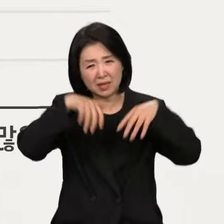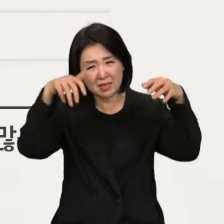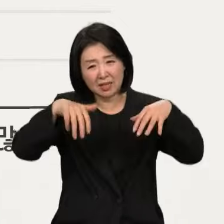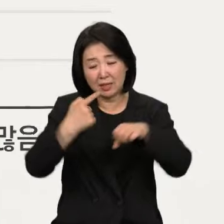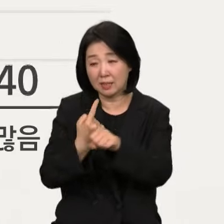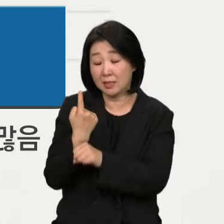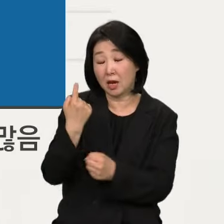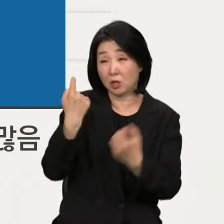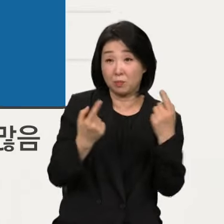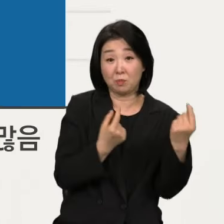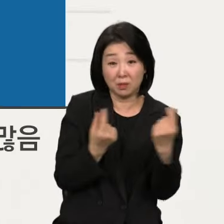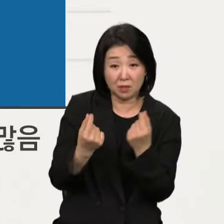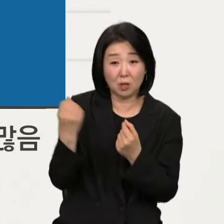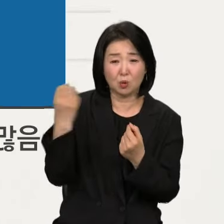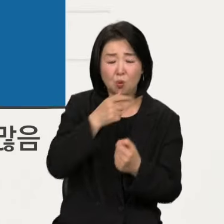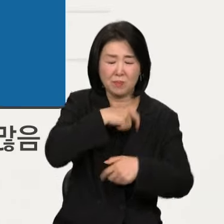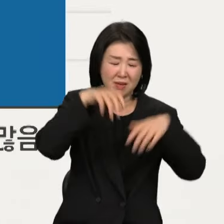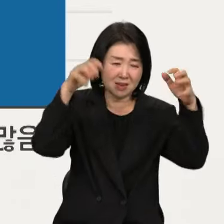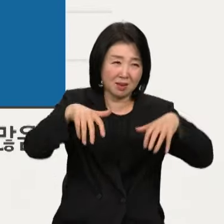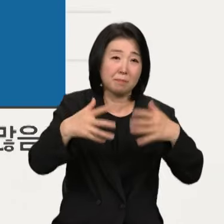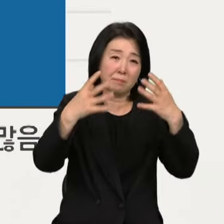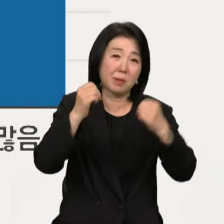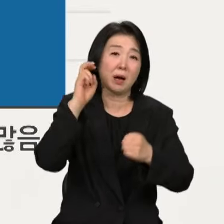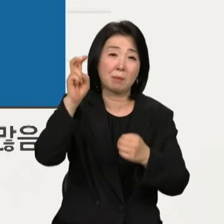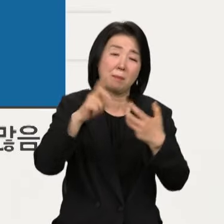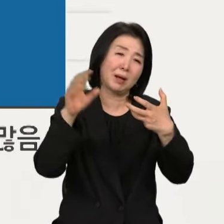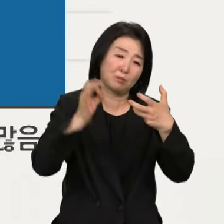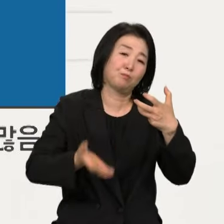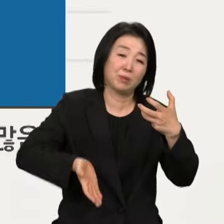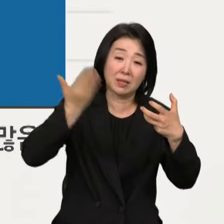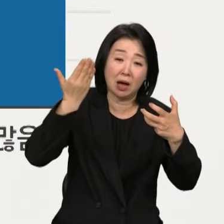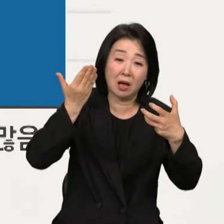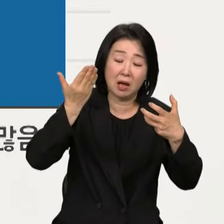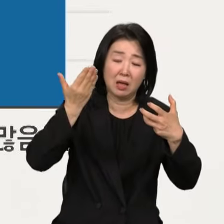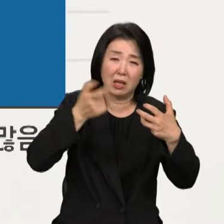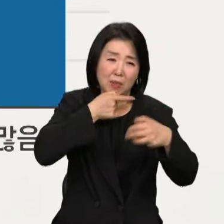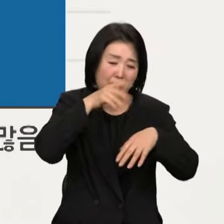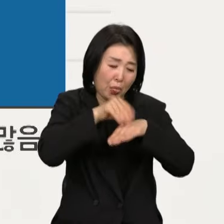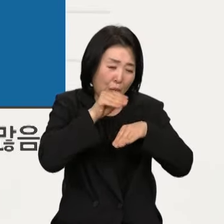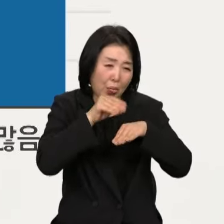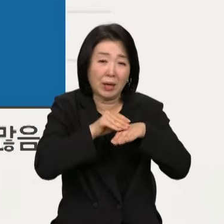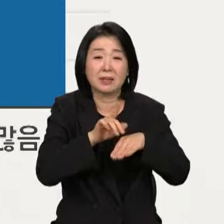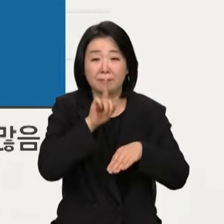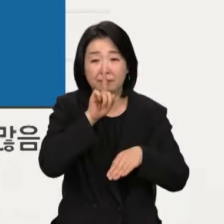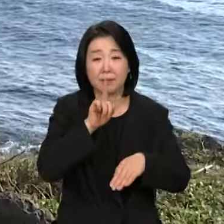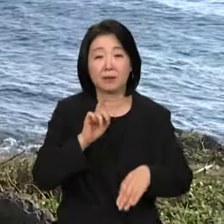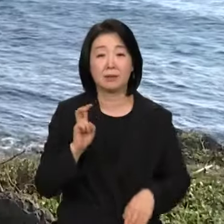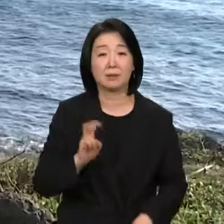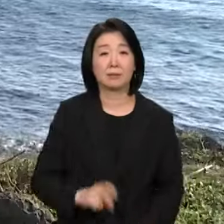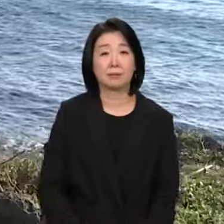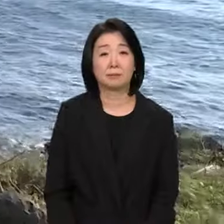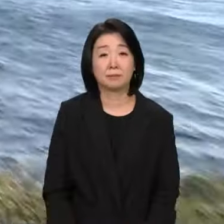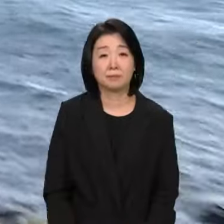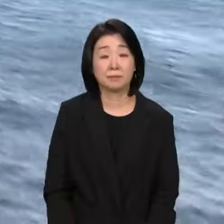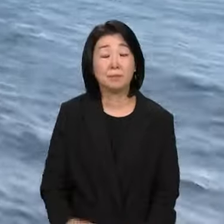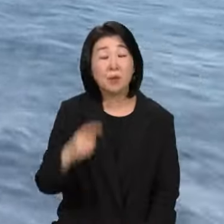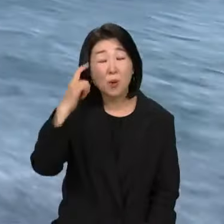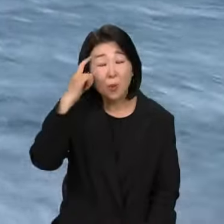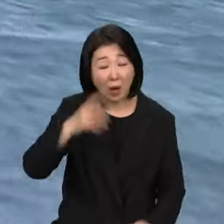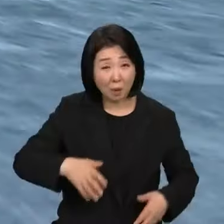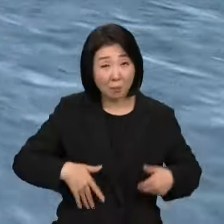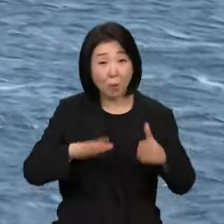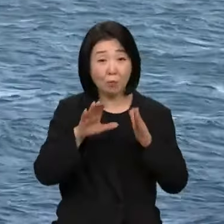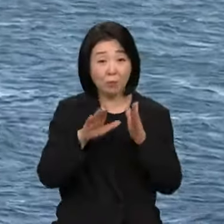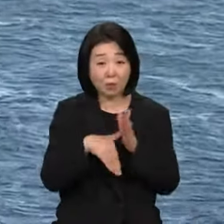평년과 비슷하거나 많이 내릴 확률이 80%로 나와 습한 날씨가 이어질 수 있습니다. 이유는 봄철